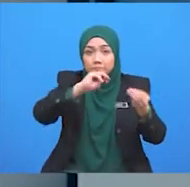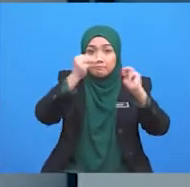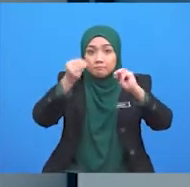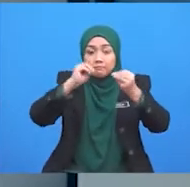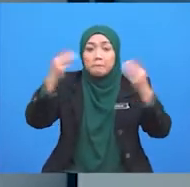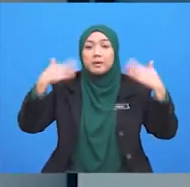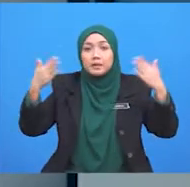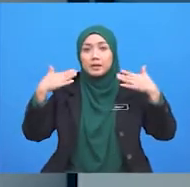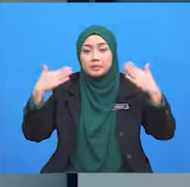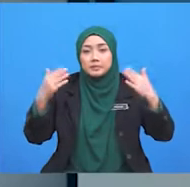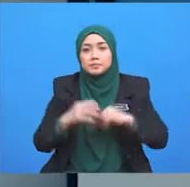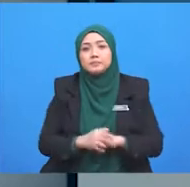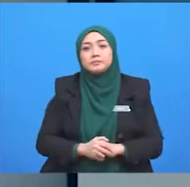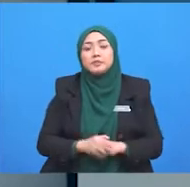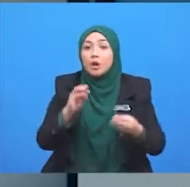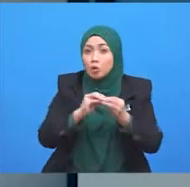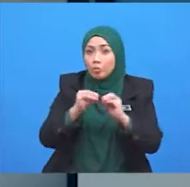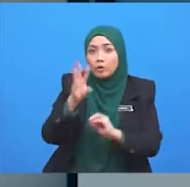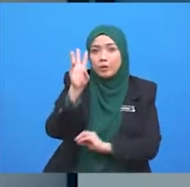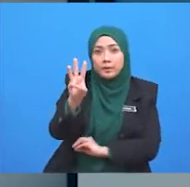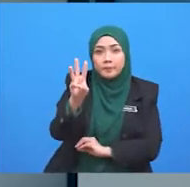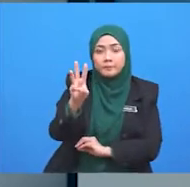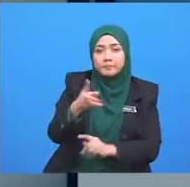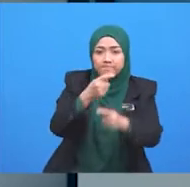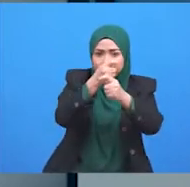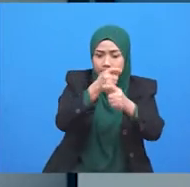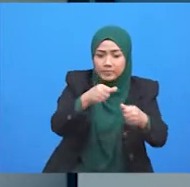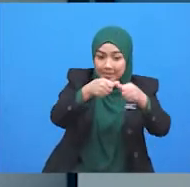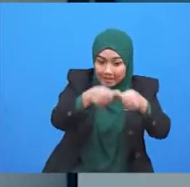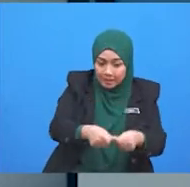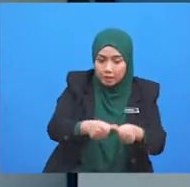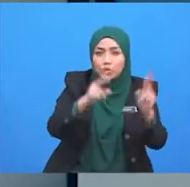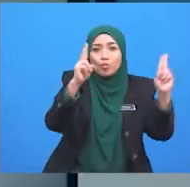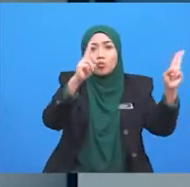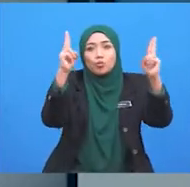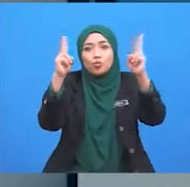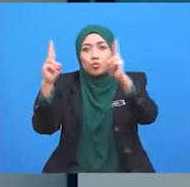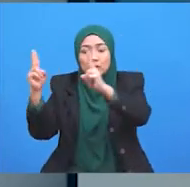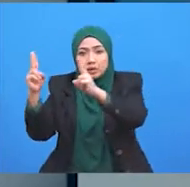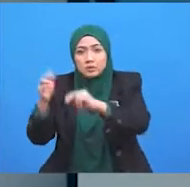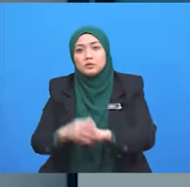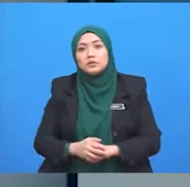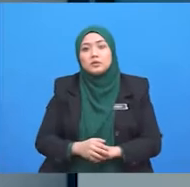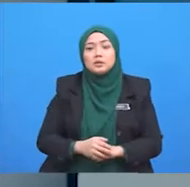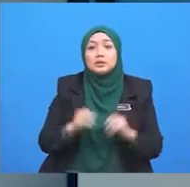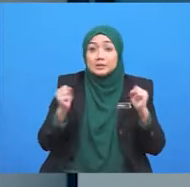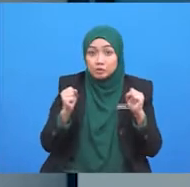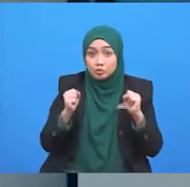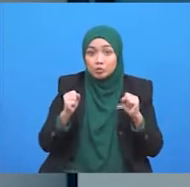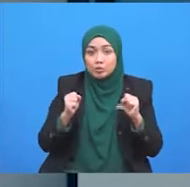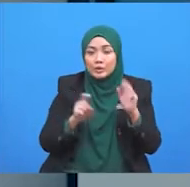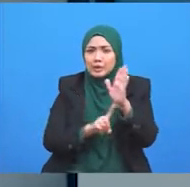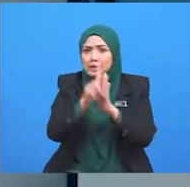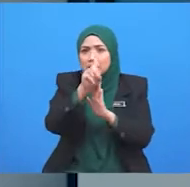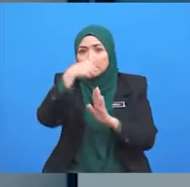rendah. Unsur suhu dan iklim yang keenam, tekanan udara. tekanan udara semasa solstis musim sejuk